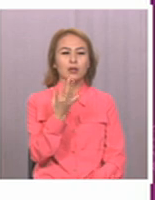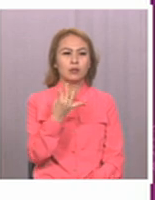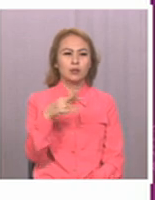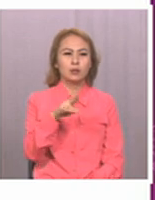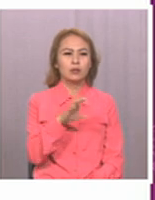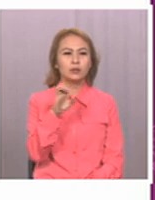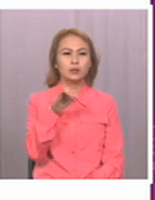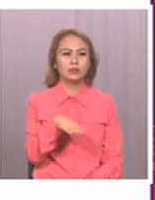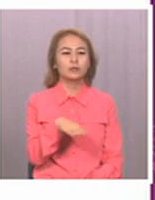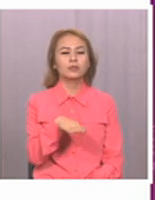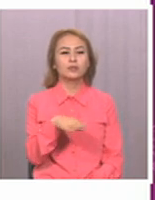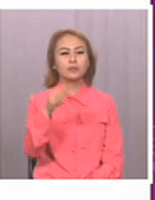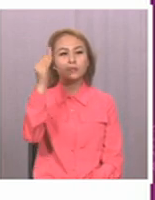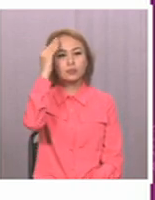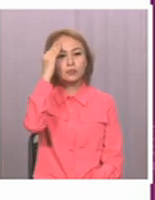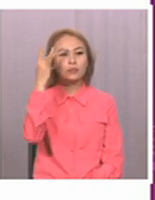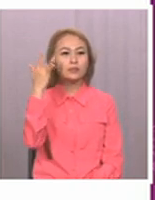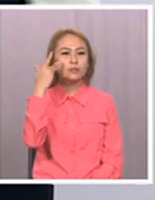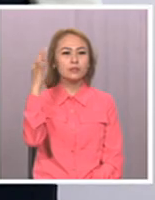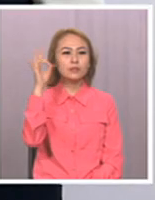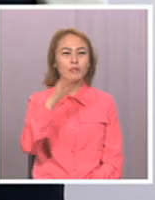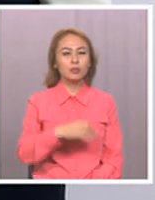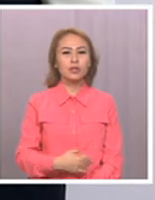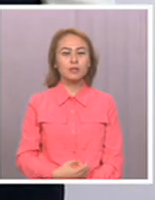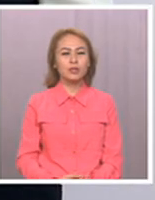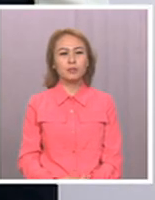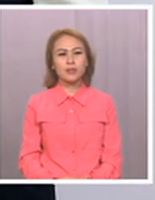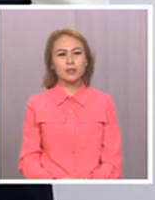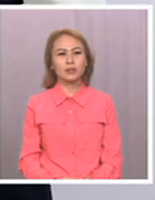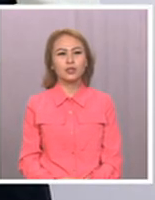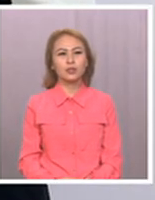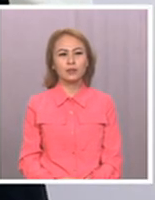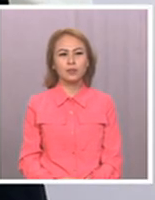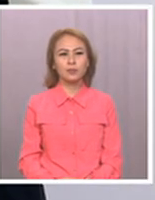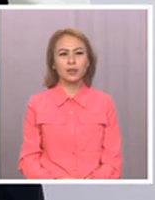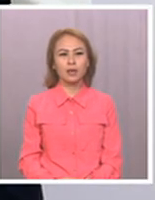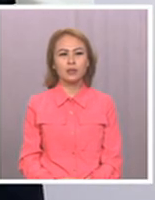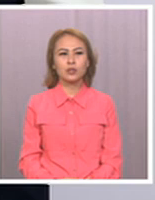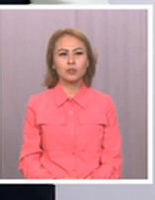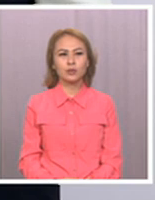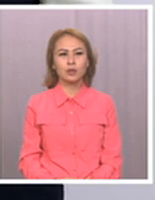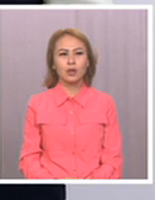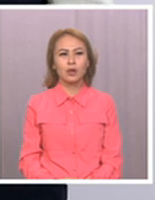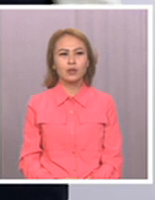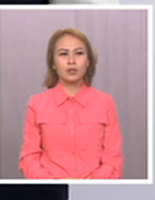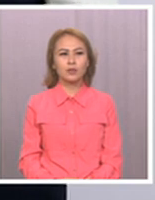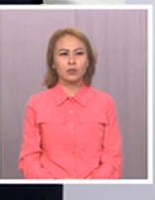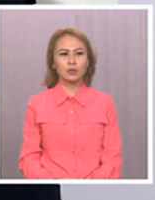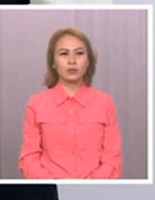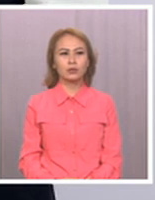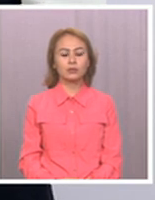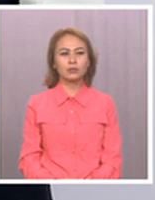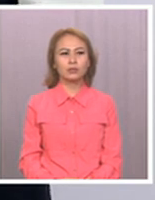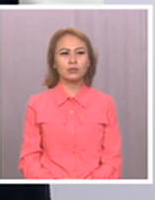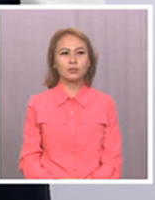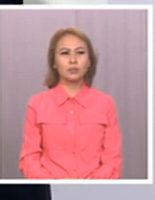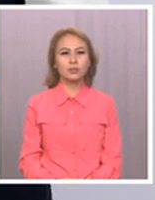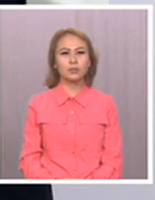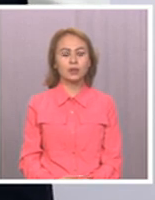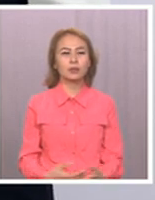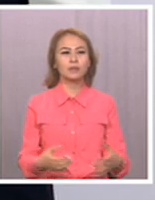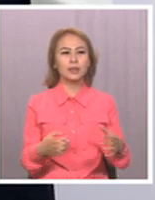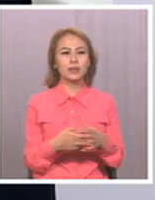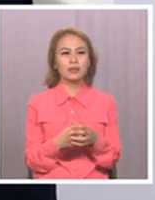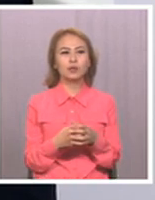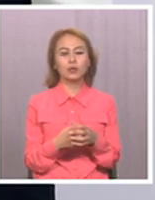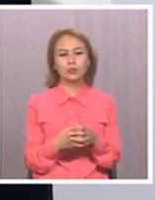статистика ұғымы жиі қолданылады. Ал енді қандай статистикалық сипаттамалар болатынын қарастырайық.